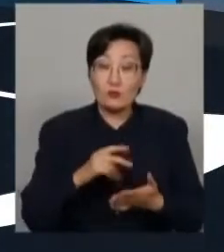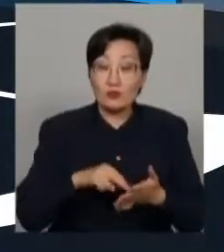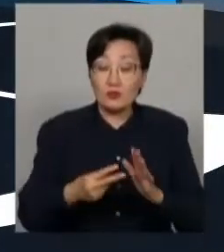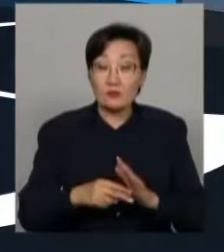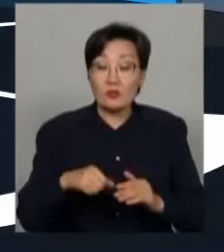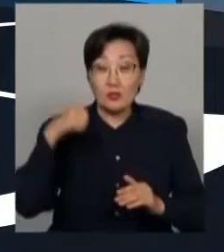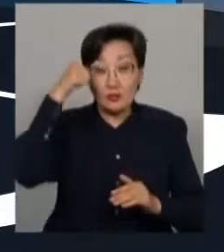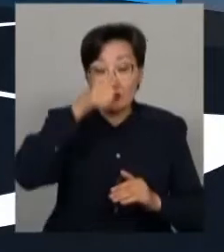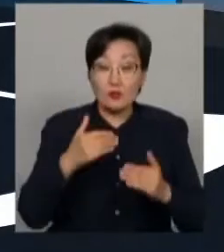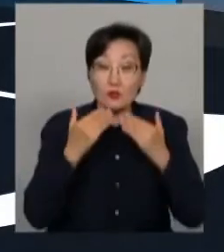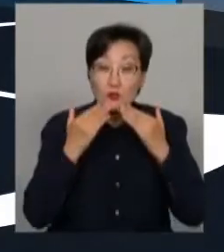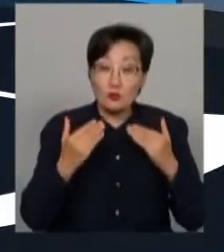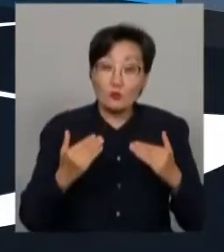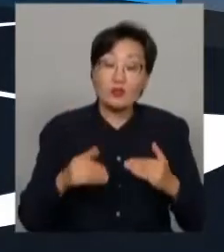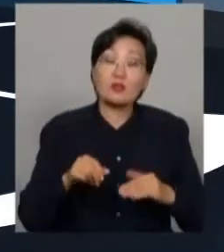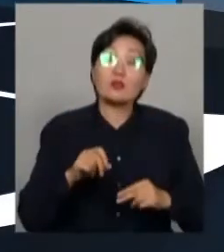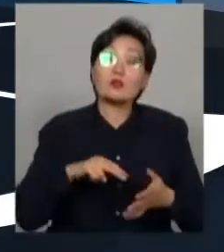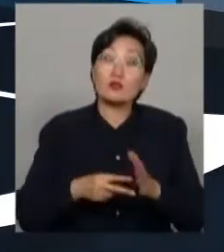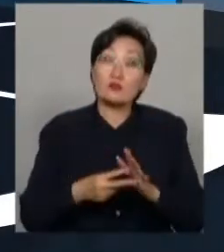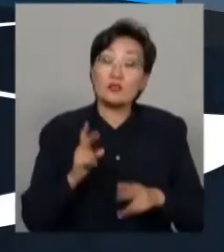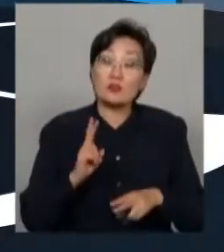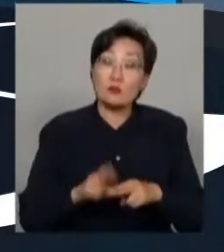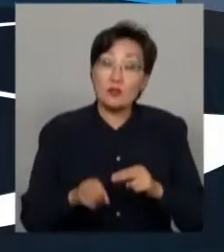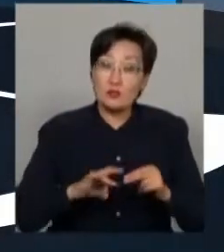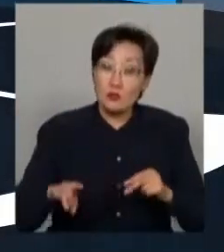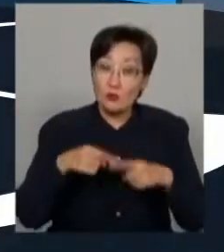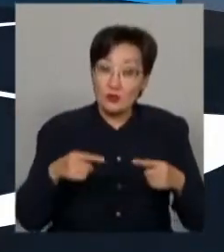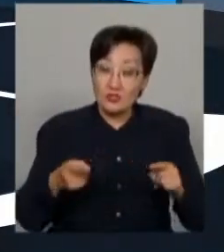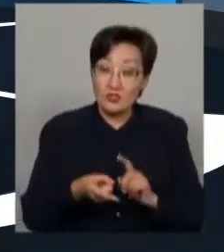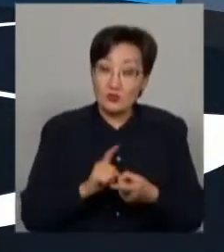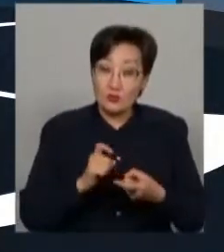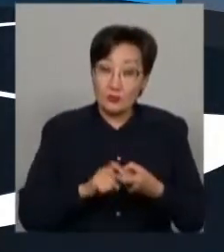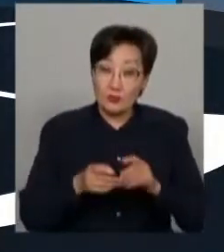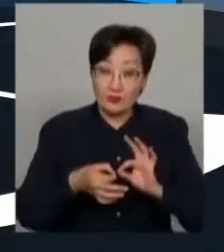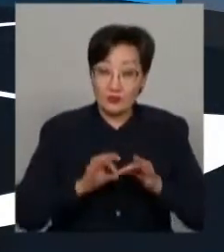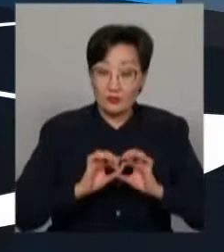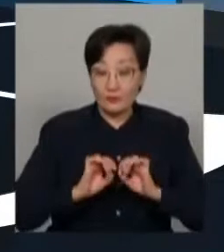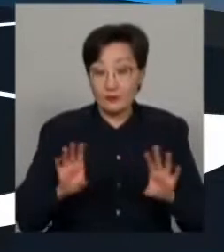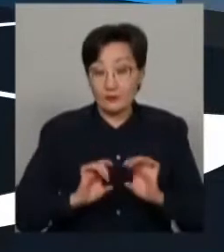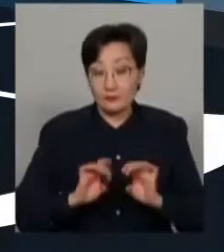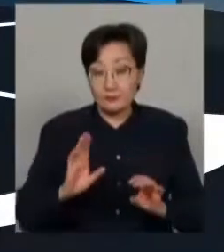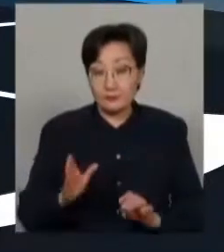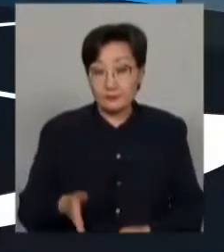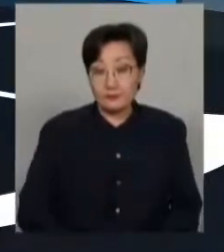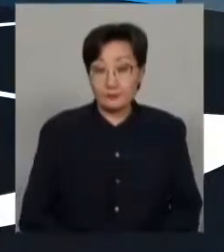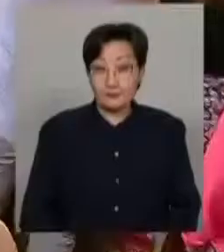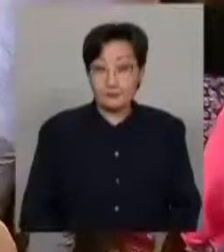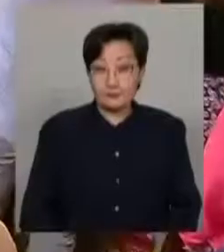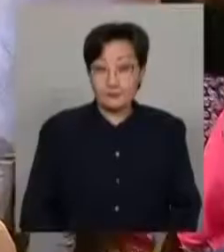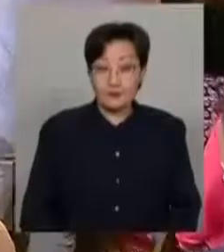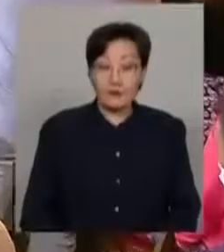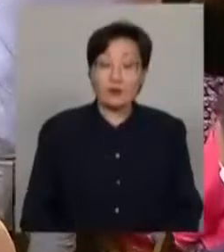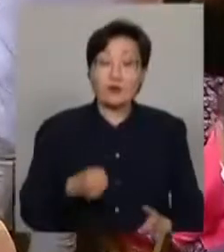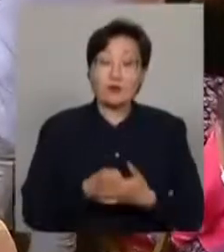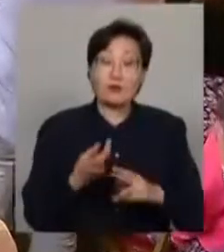жылдың соңына дейін бітеттеп жоспарланған жол жөндеумен аудандағы өзге өзгерістер туралы толығырақ тілші айтсын.